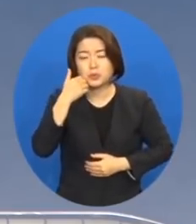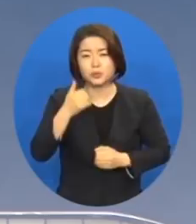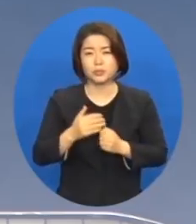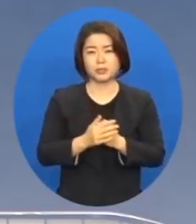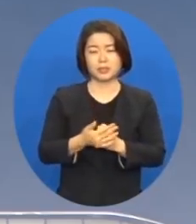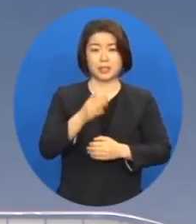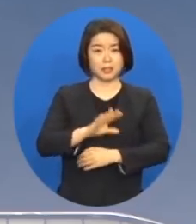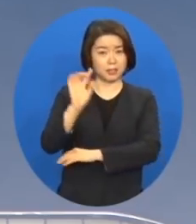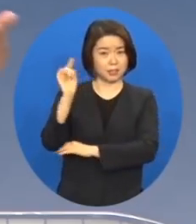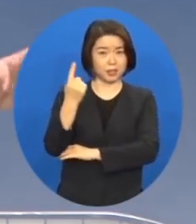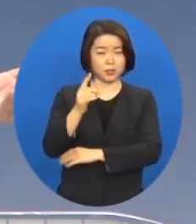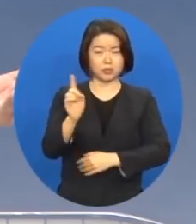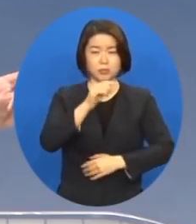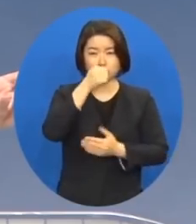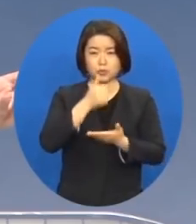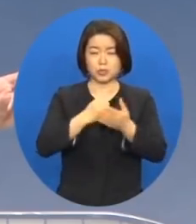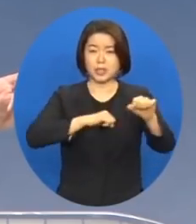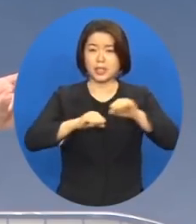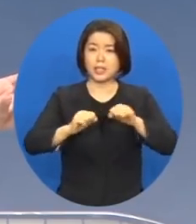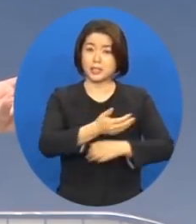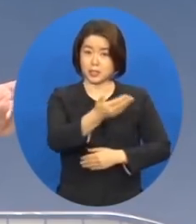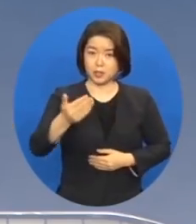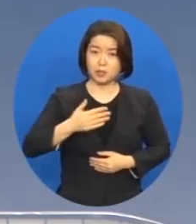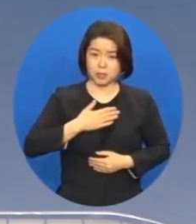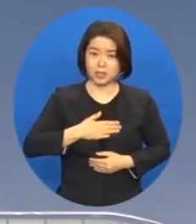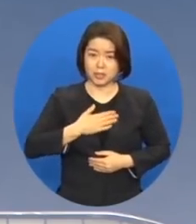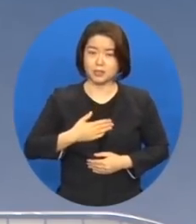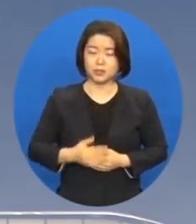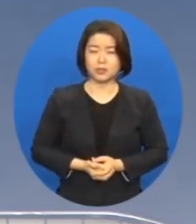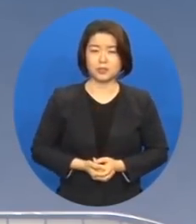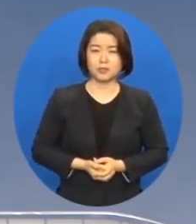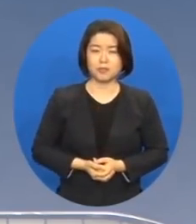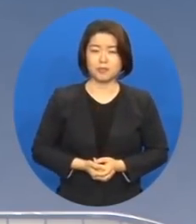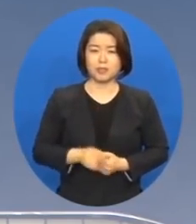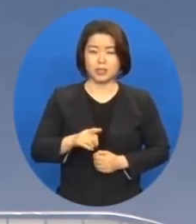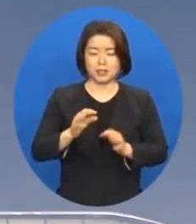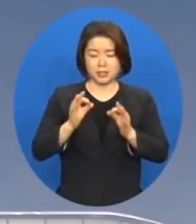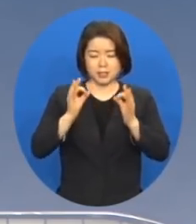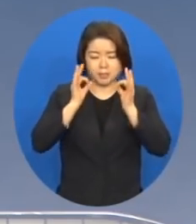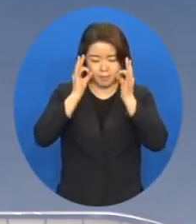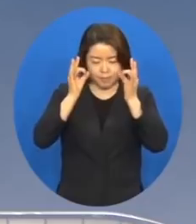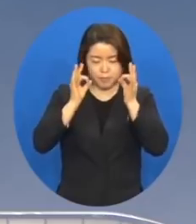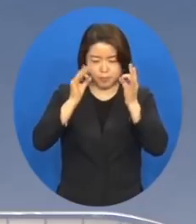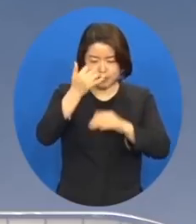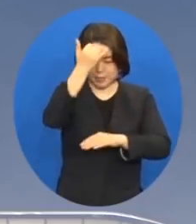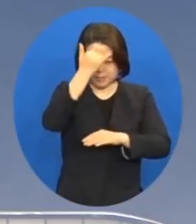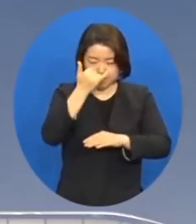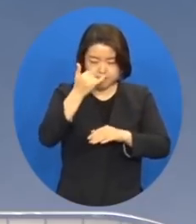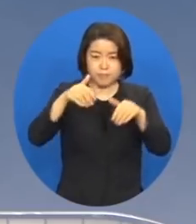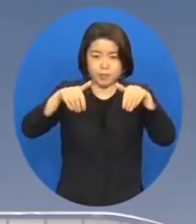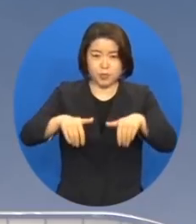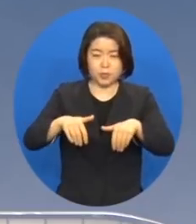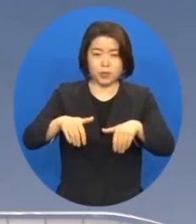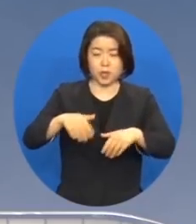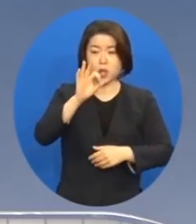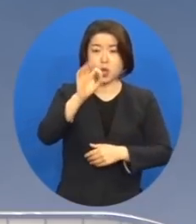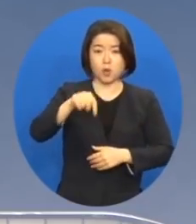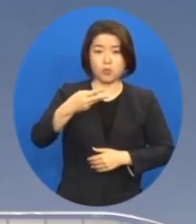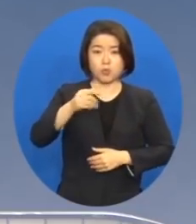어떤 죄를 지었는지 여러분도 아시잖아요. 그렇게 충성스러운 부하 우리아의